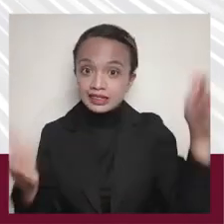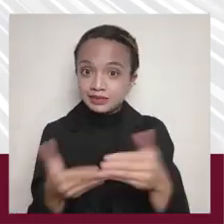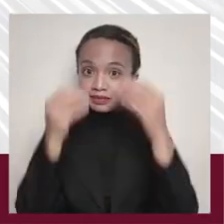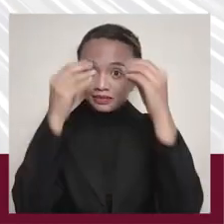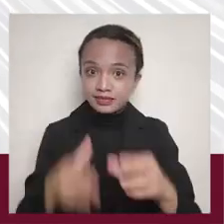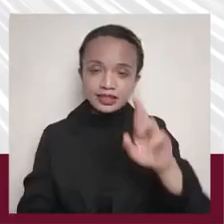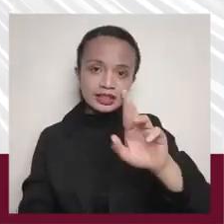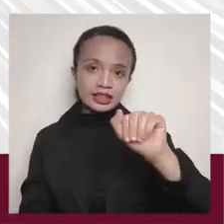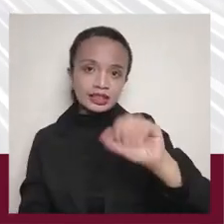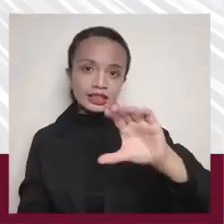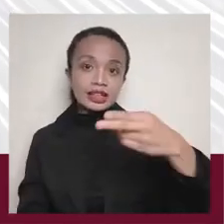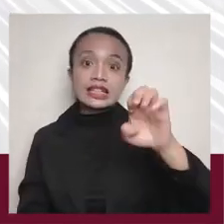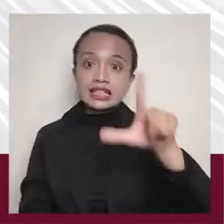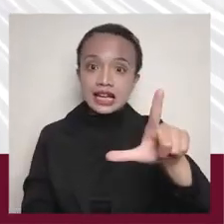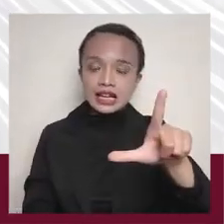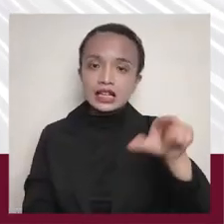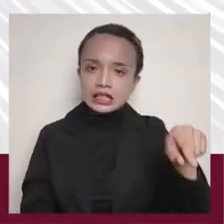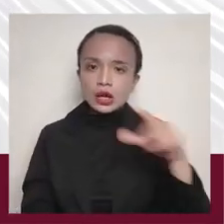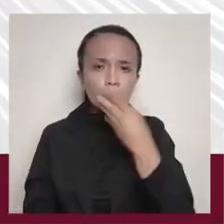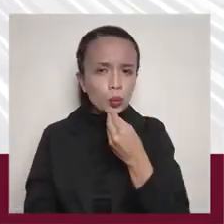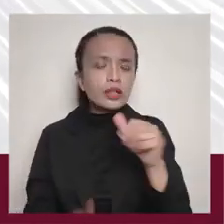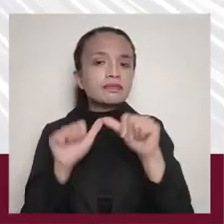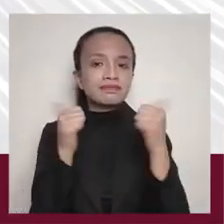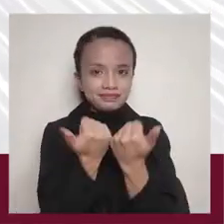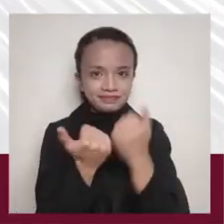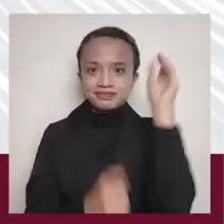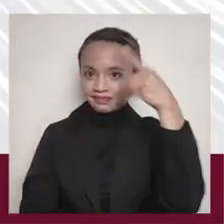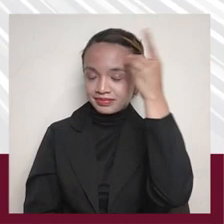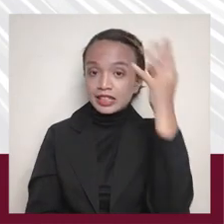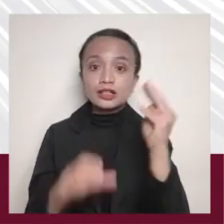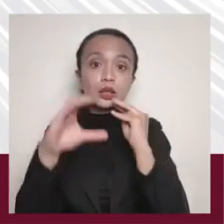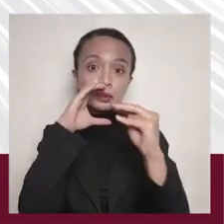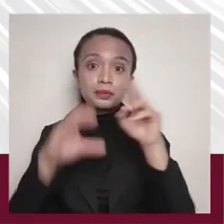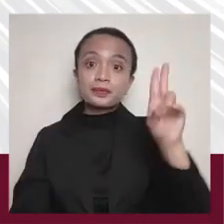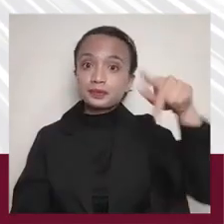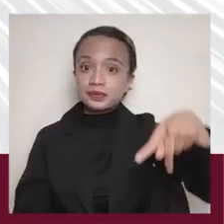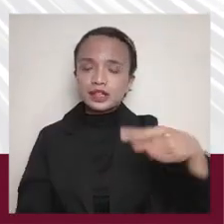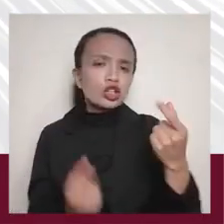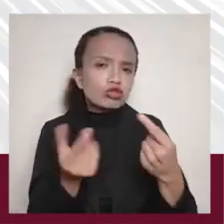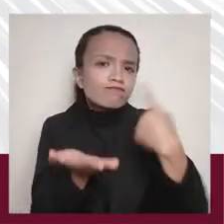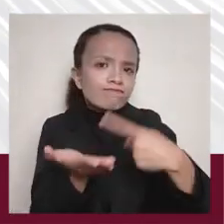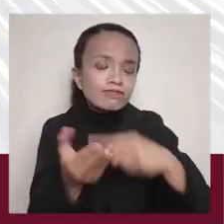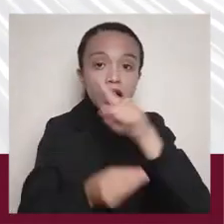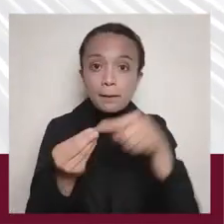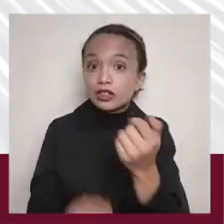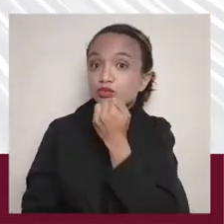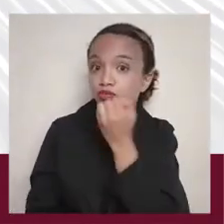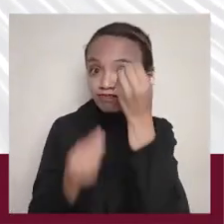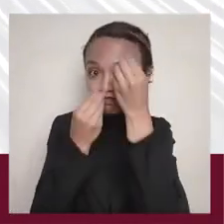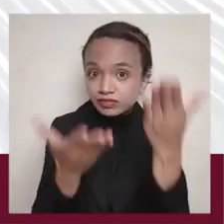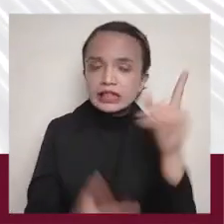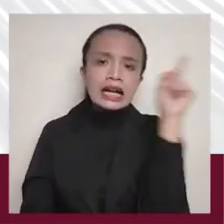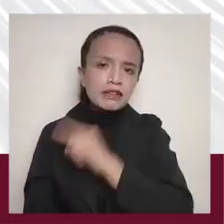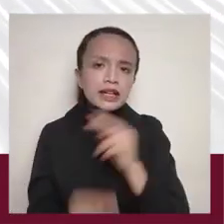namin si Prof. Rachel Can, ang kasalukuyang Associate Dean ng UP College of Mass Communication upang pag-usapan ang